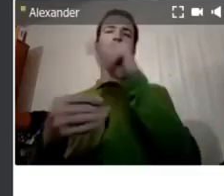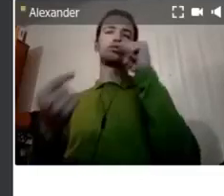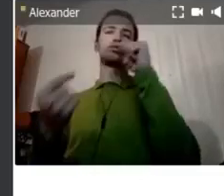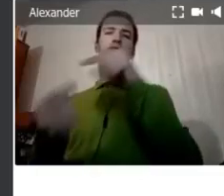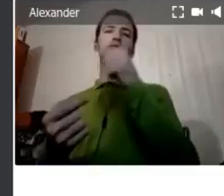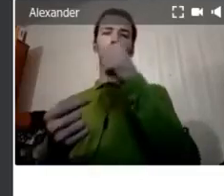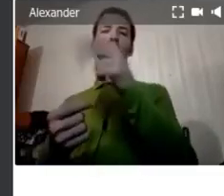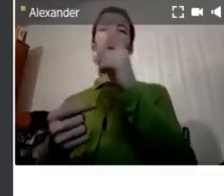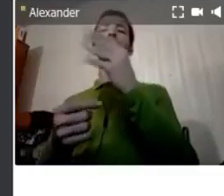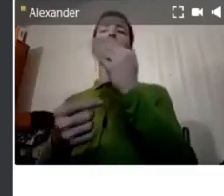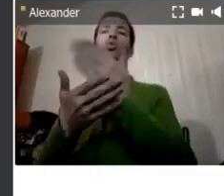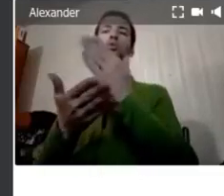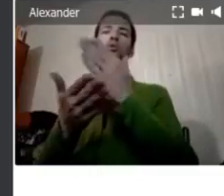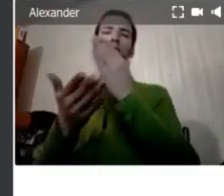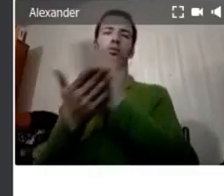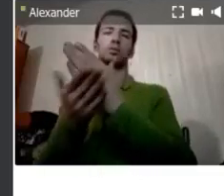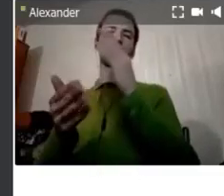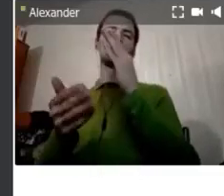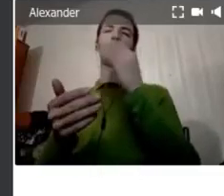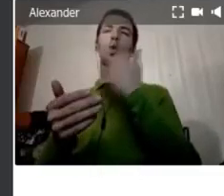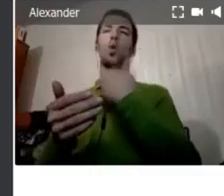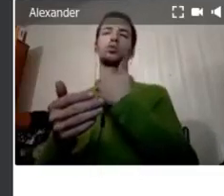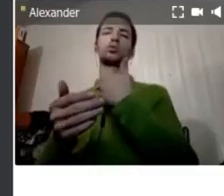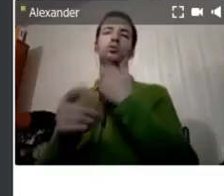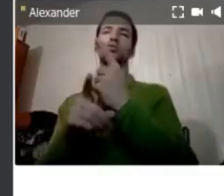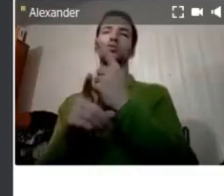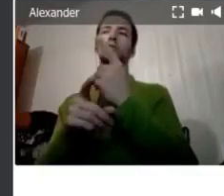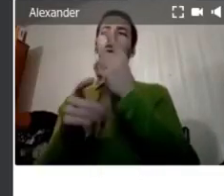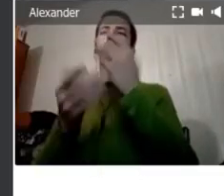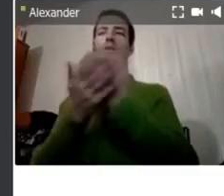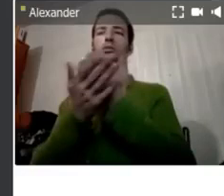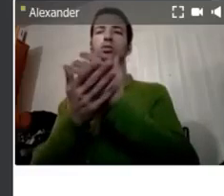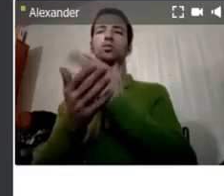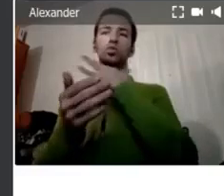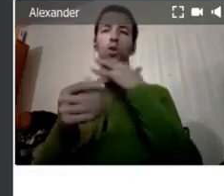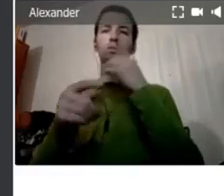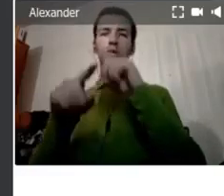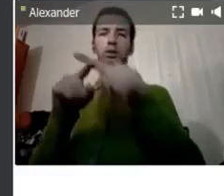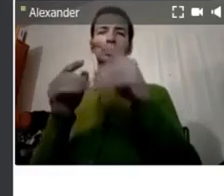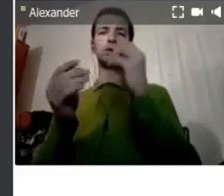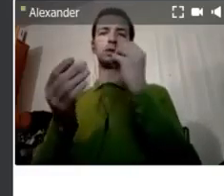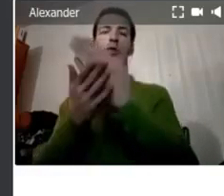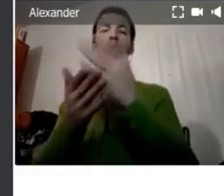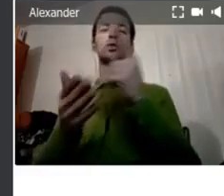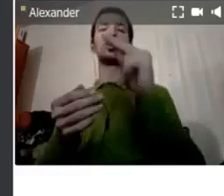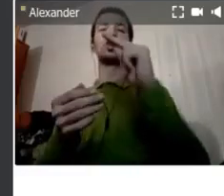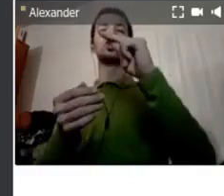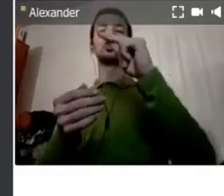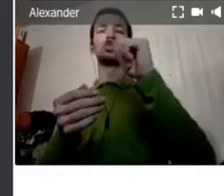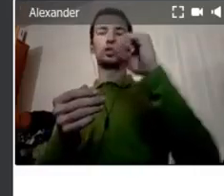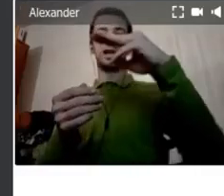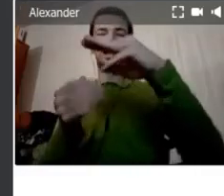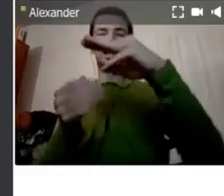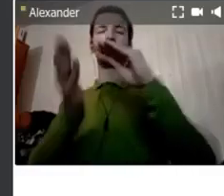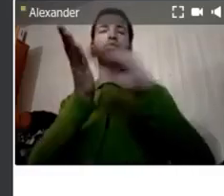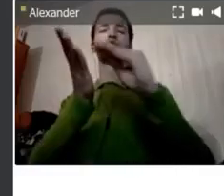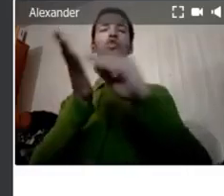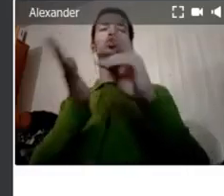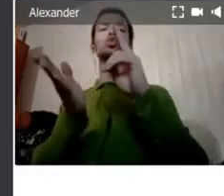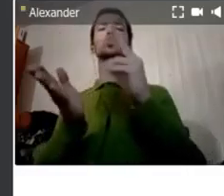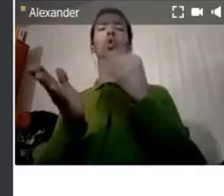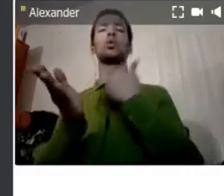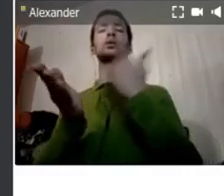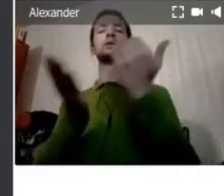То есть не просто инвестировать с перспективой, да, а именно заработать сразу, быстро и много. Пожалуйста,